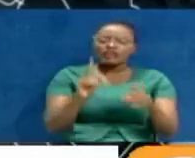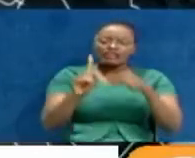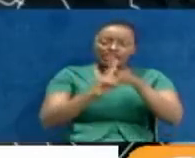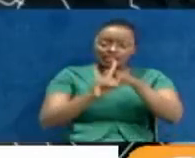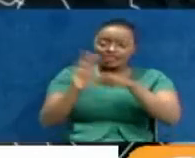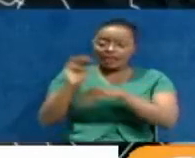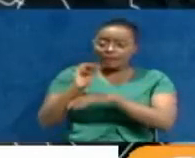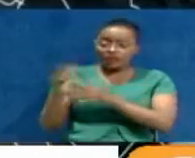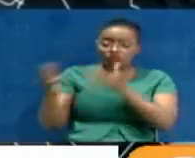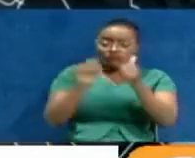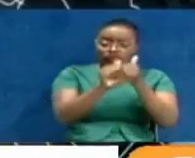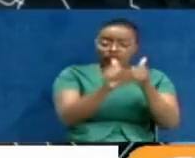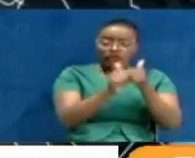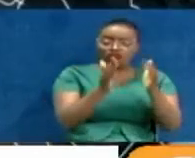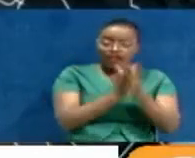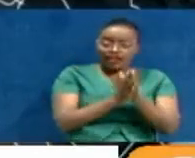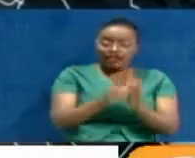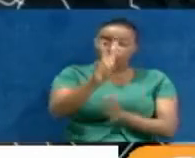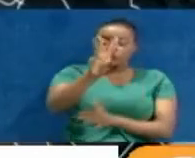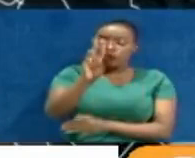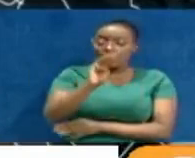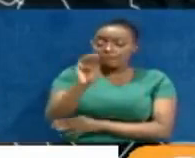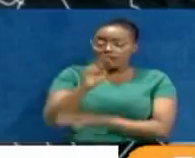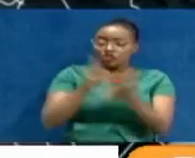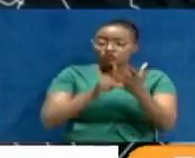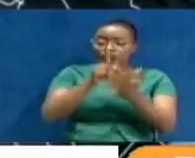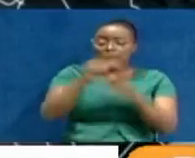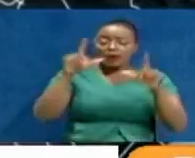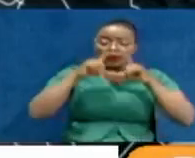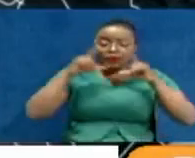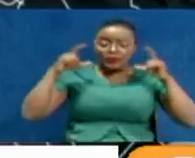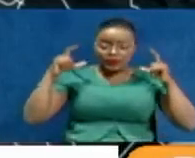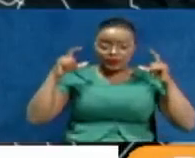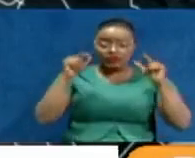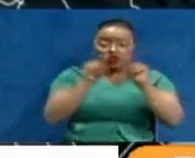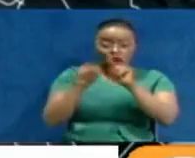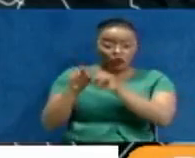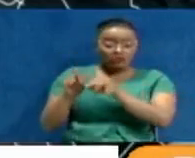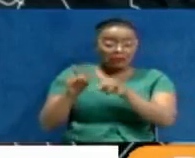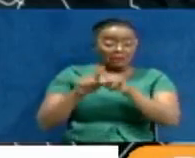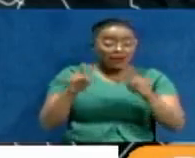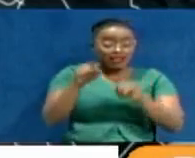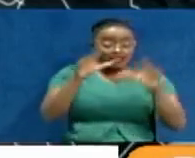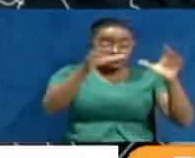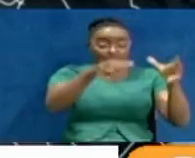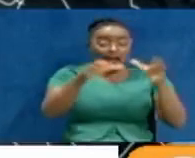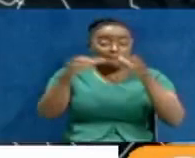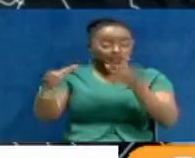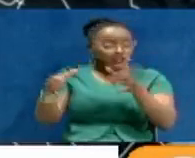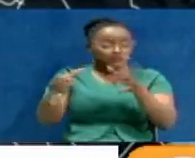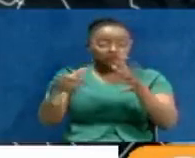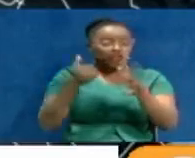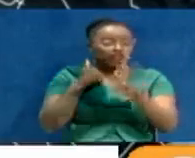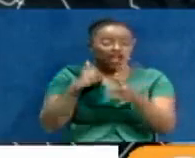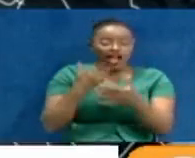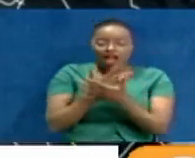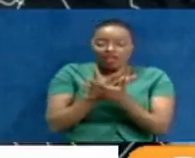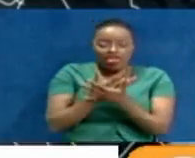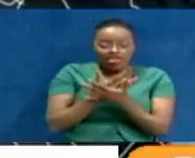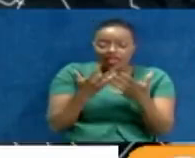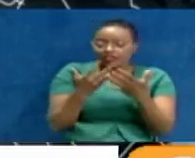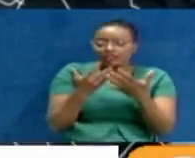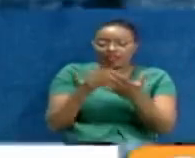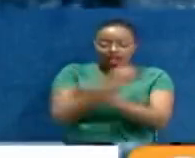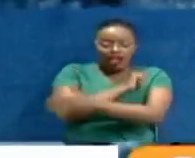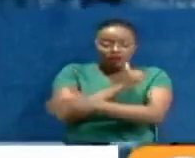6 kuwasilisha mahindi na shilingi milioni 2 kununua maski mtawalia. Lakini kampuni hizo hazikuwa na tajiriba ya